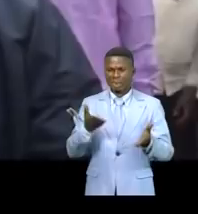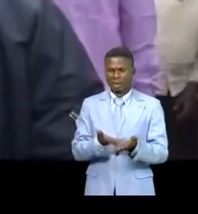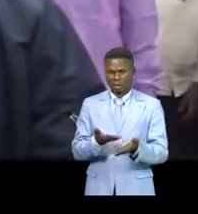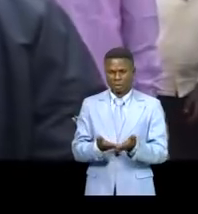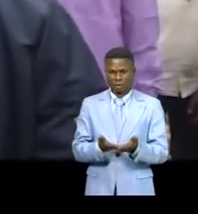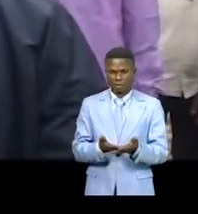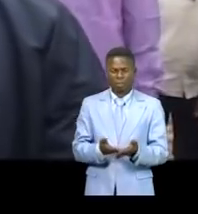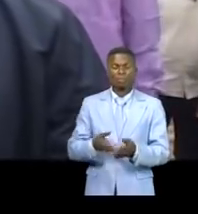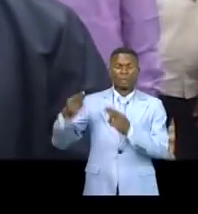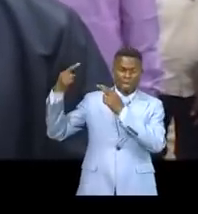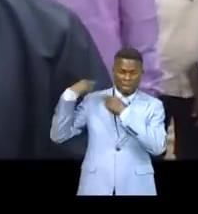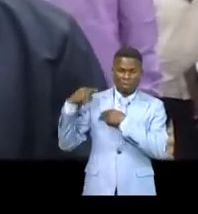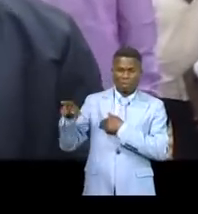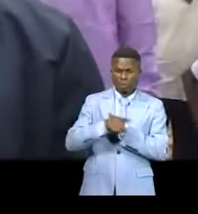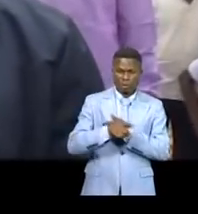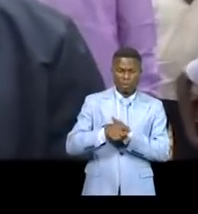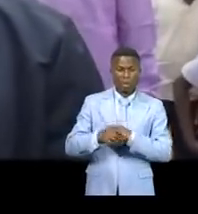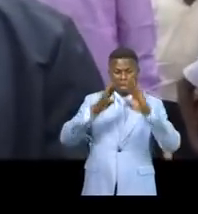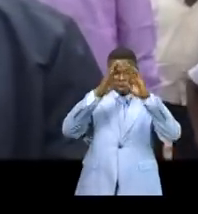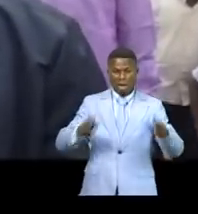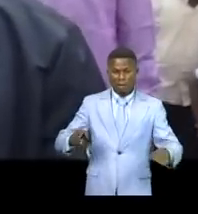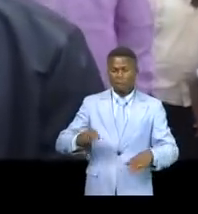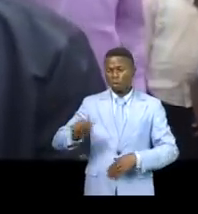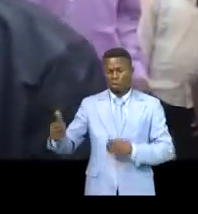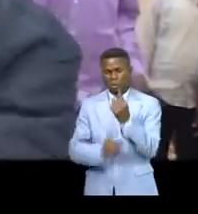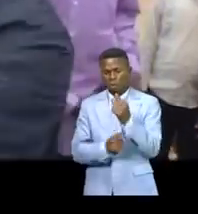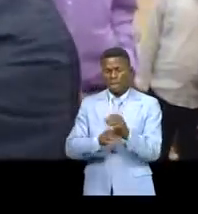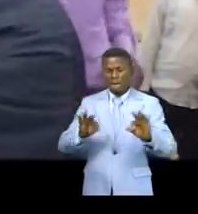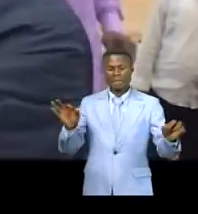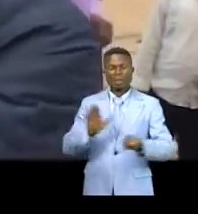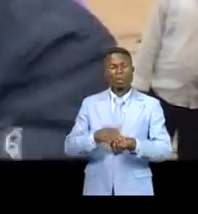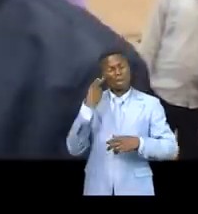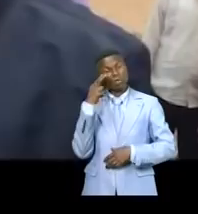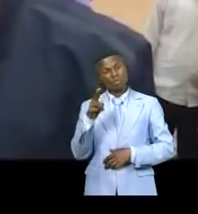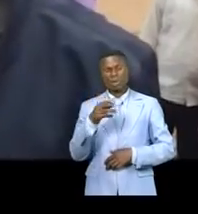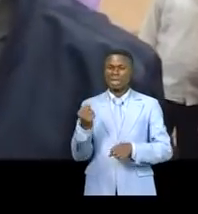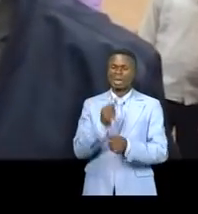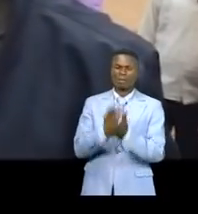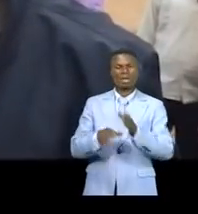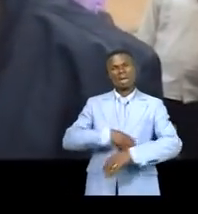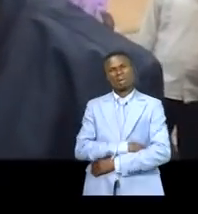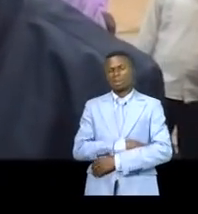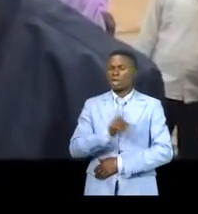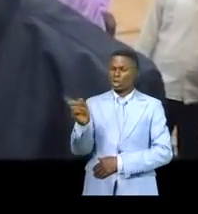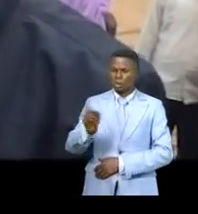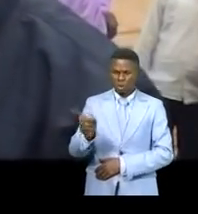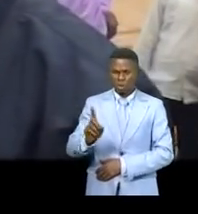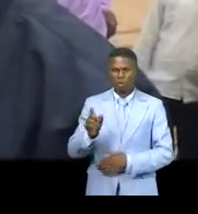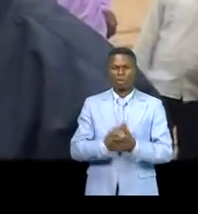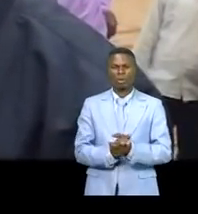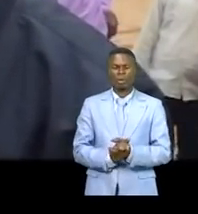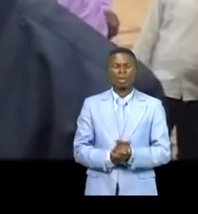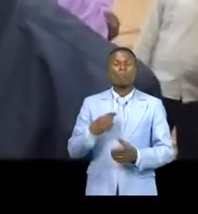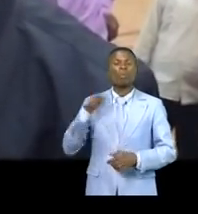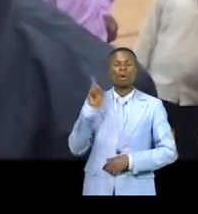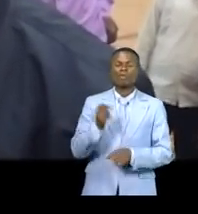très irresponsable de voir que même devant la maison de quelqu'un, il y a les sables, il est là, il regarde. Qui viendra faire pour lui? Qui viendra faire ça